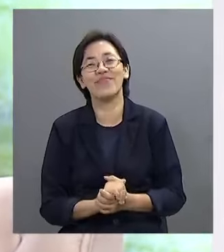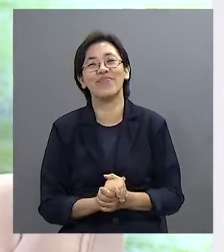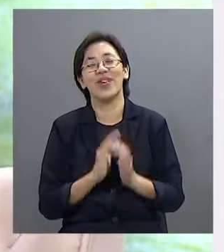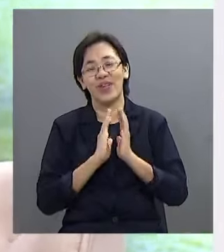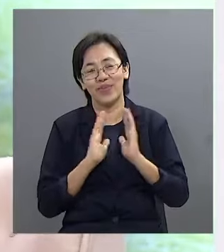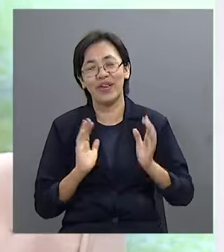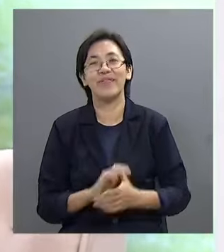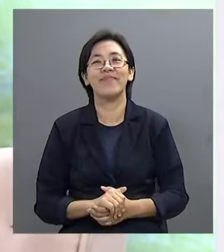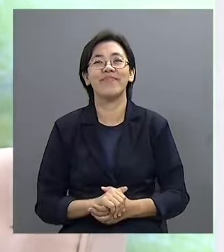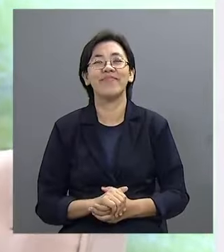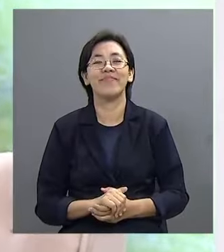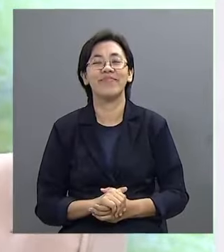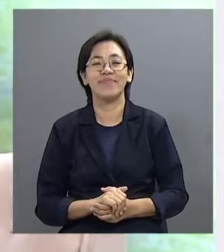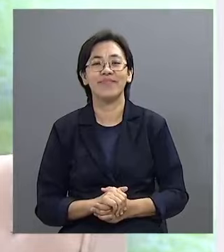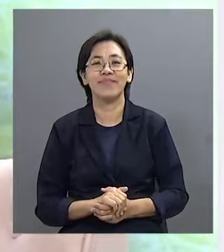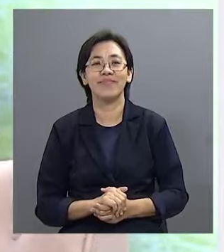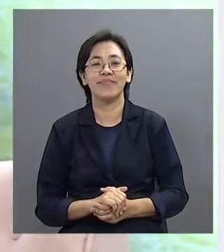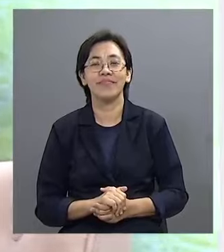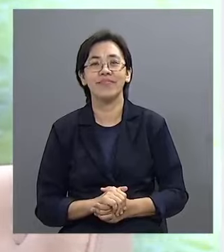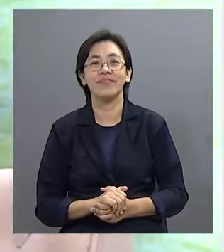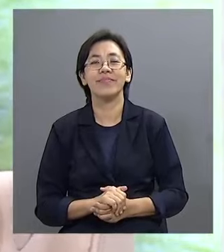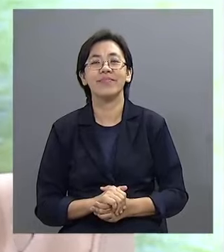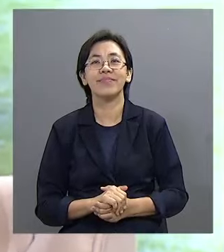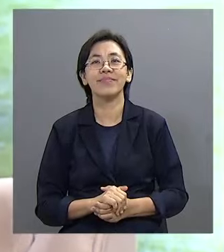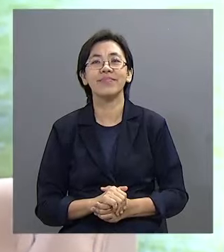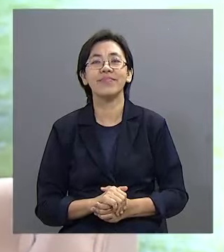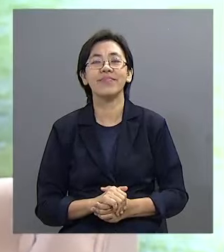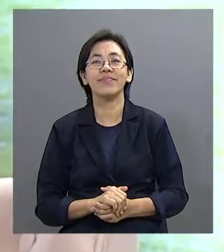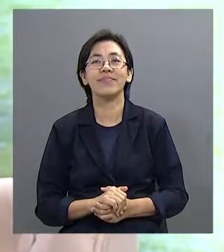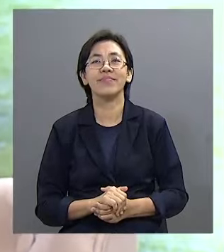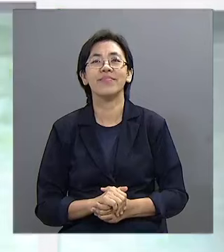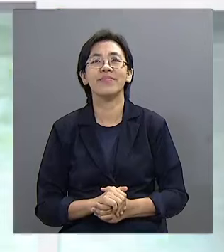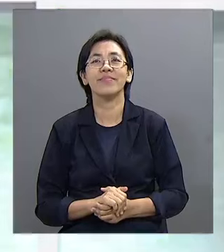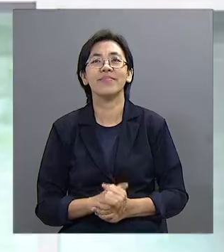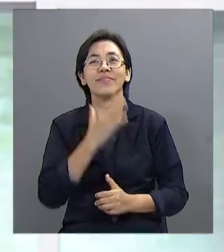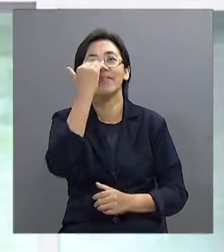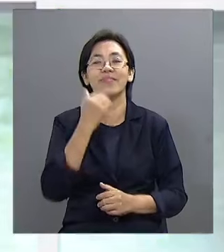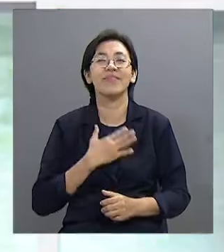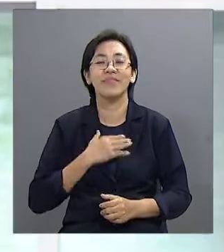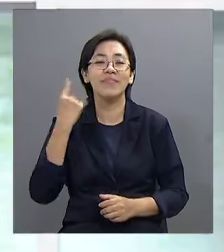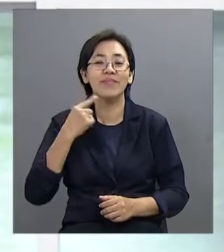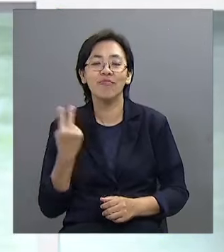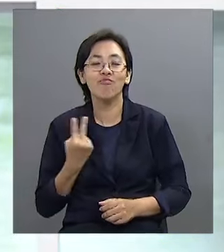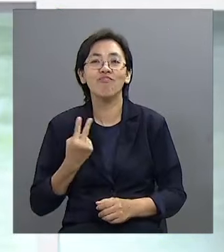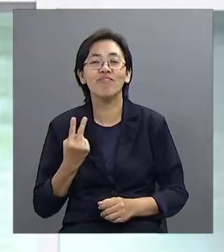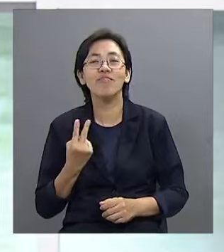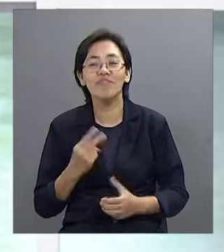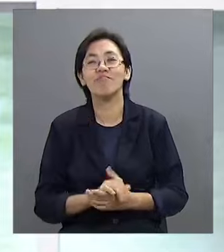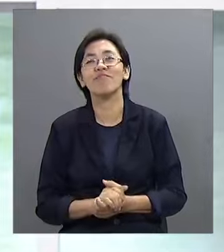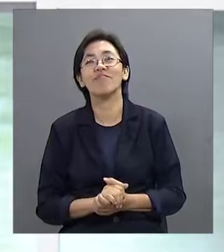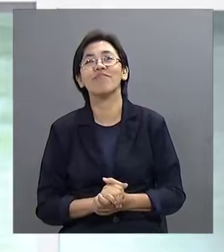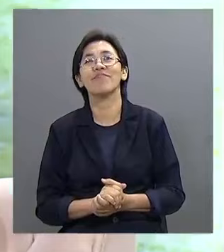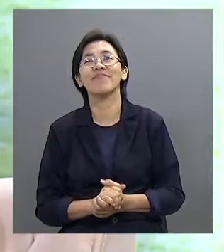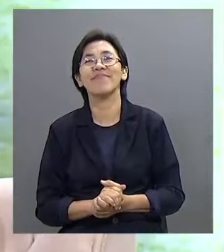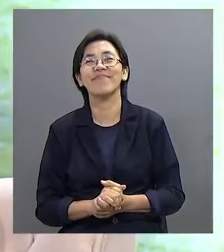นะคะเดี๋ยวมีอ๋อบอกว่าพี่น้ำตาลบอกว่าเนี่ยทำไมยุ้ยกับพี่ปูเป้วันนี้เนี่ยเราเนี่ยโอ้โหขยี้เก่งมาก ง